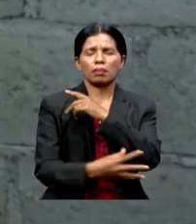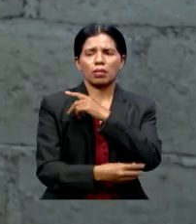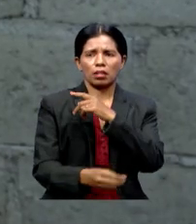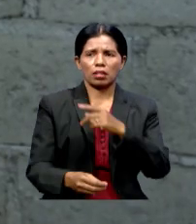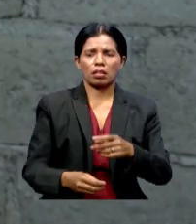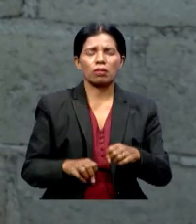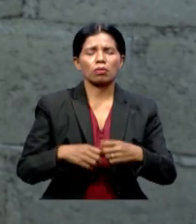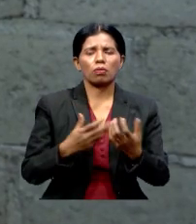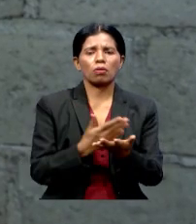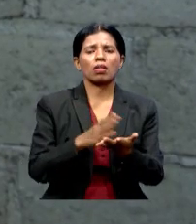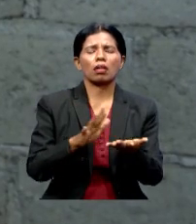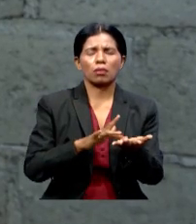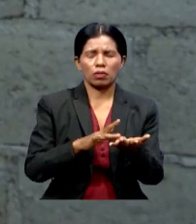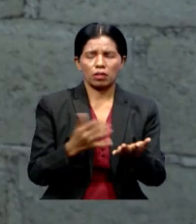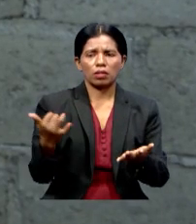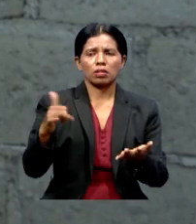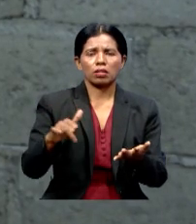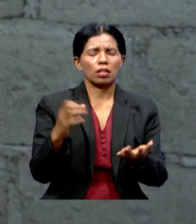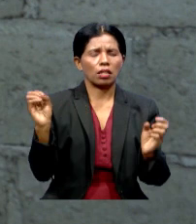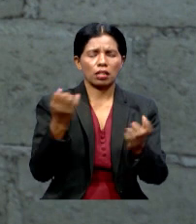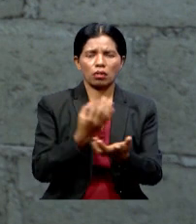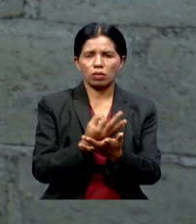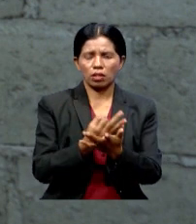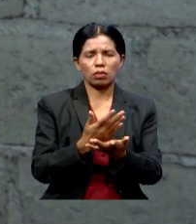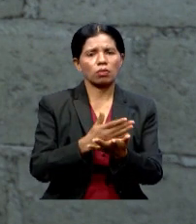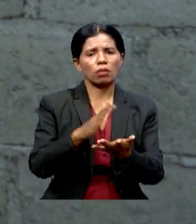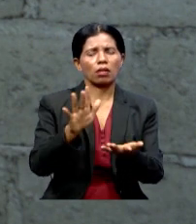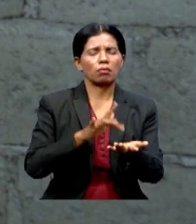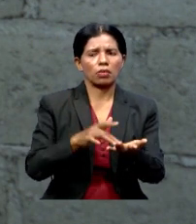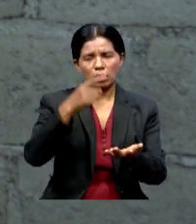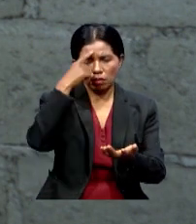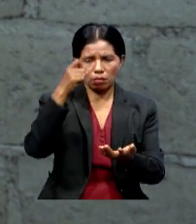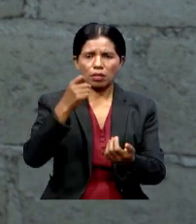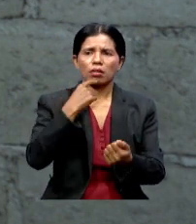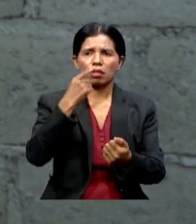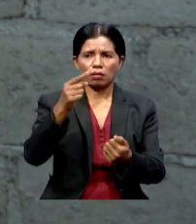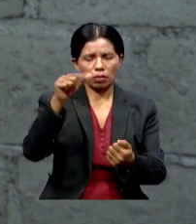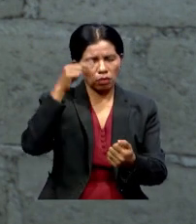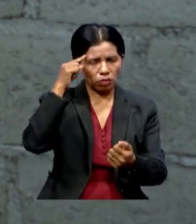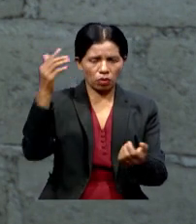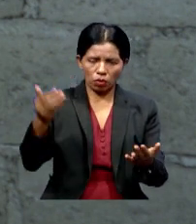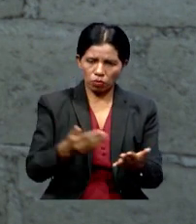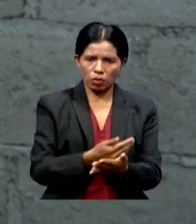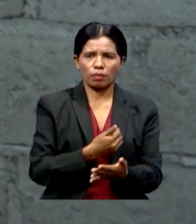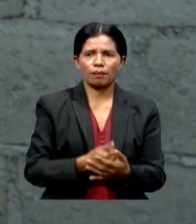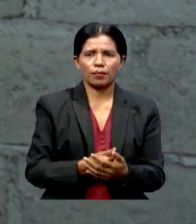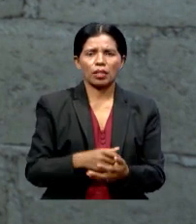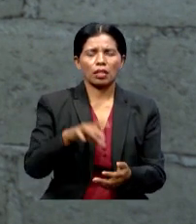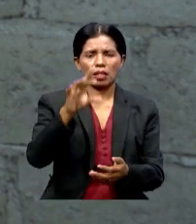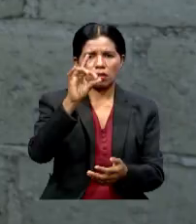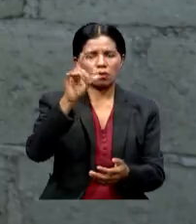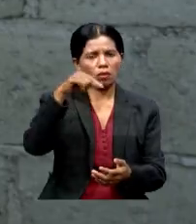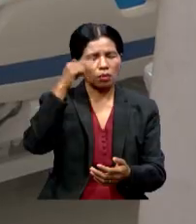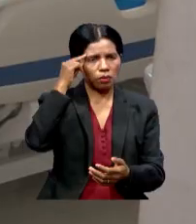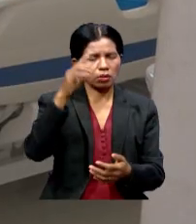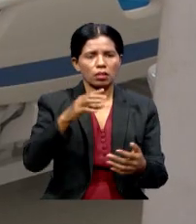mukitnya sih lah susah lah ya hosan atau susah tambahnya apa lah bahaya gubernur ho ya menu gubernur nian liu